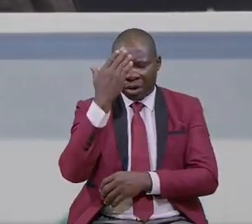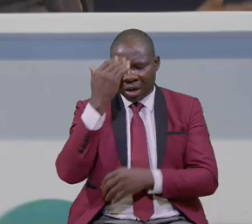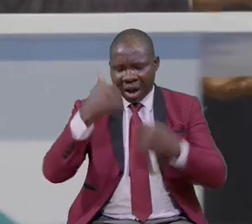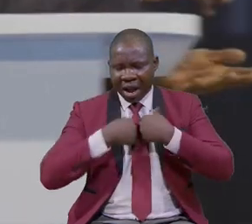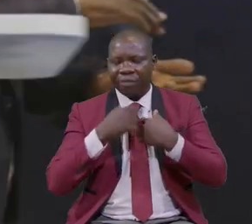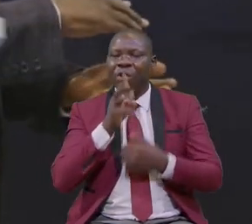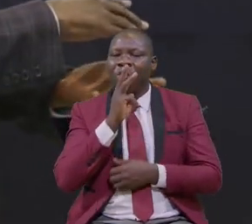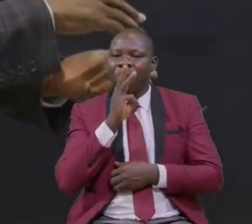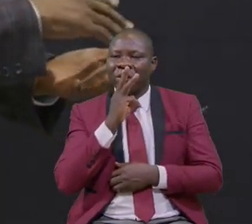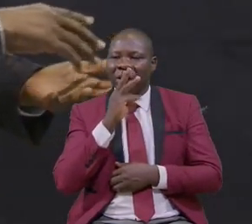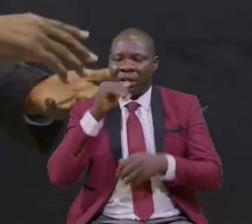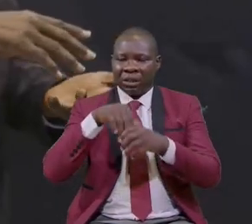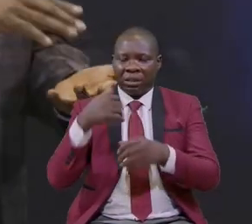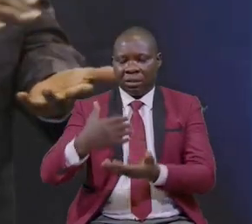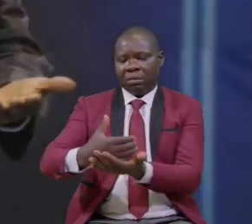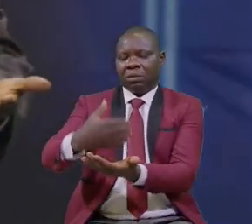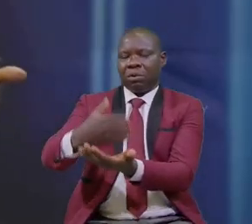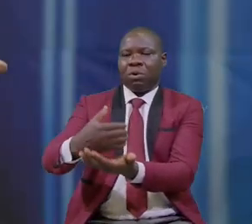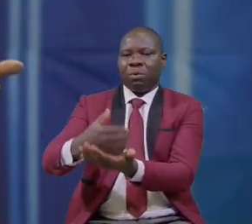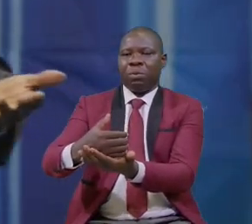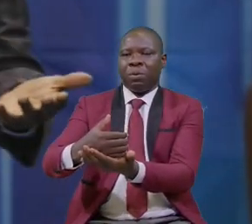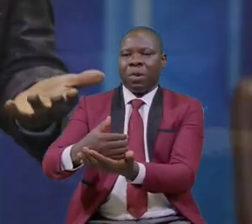l'eau dans un verre